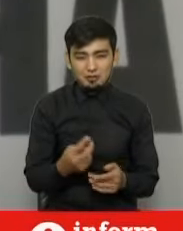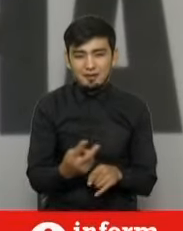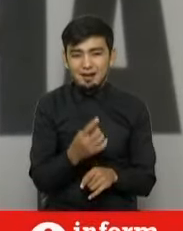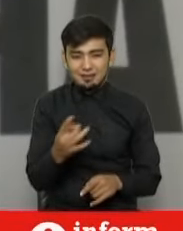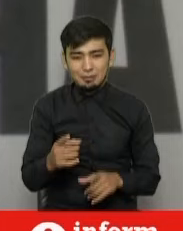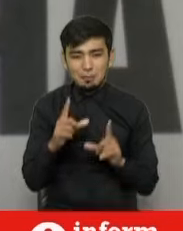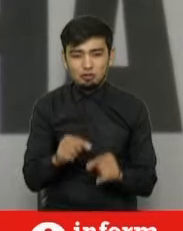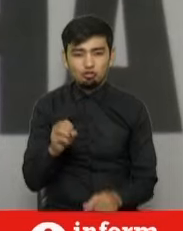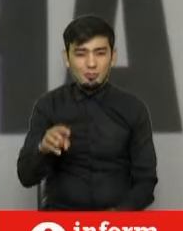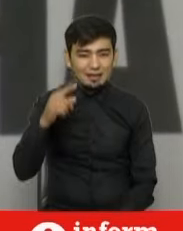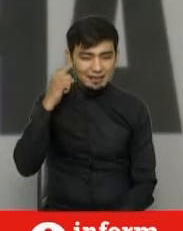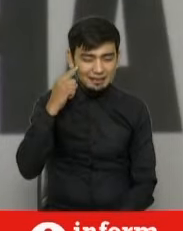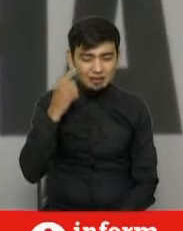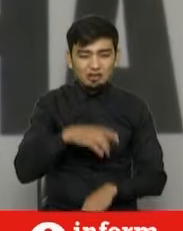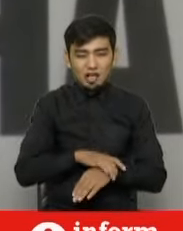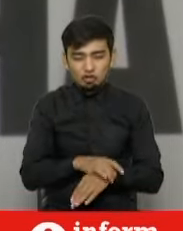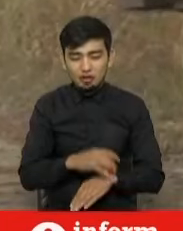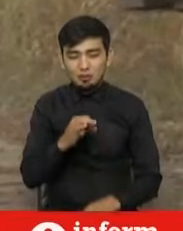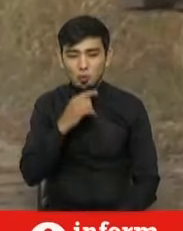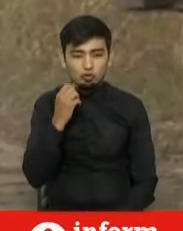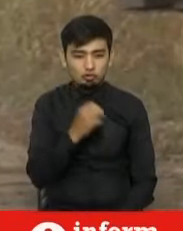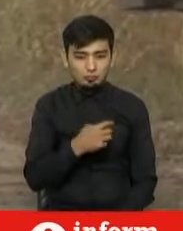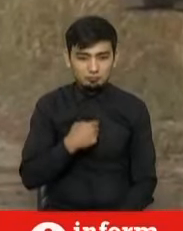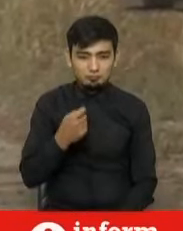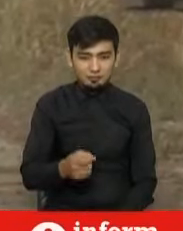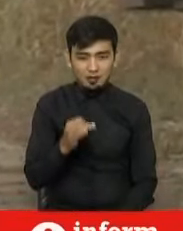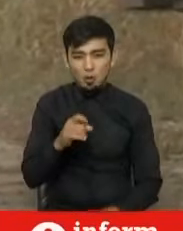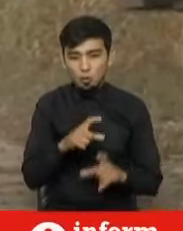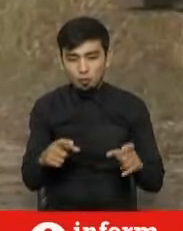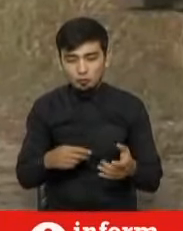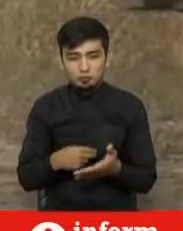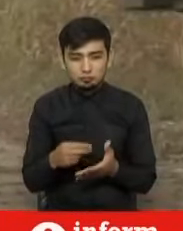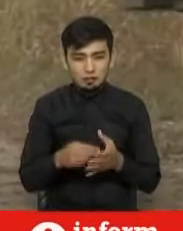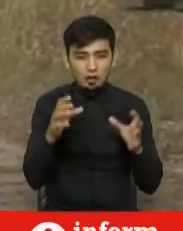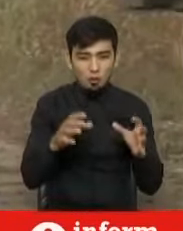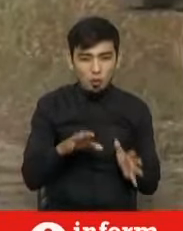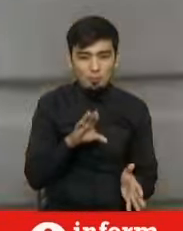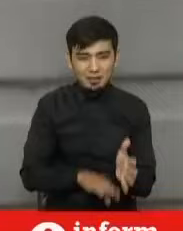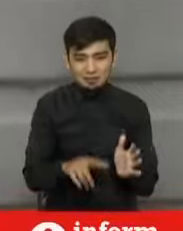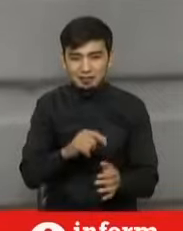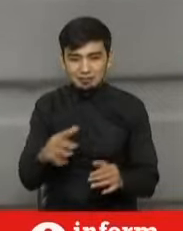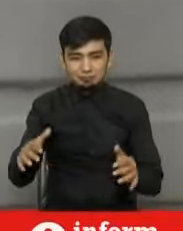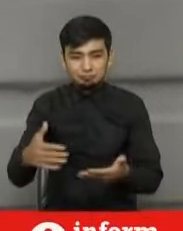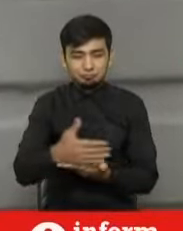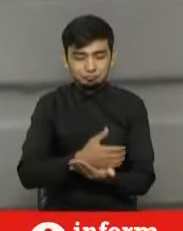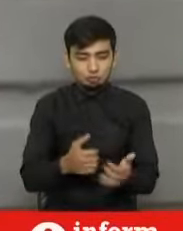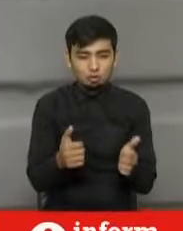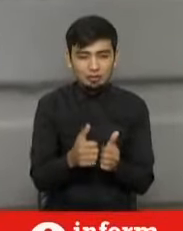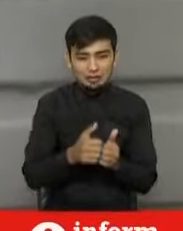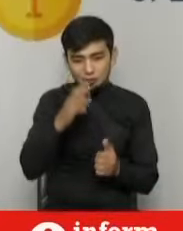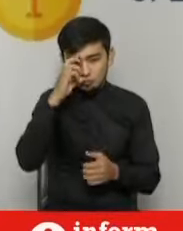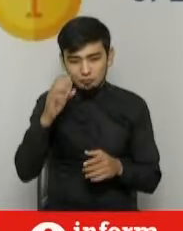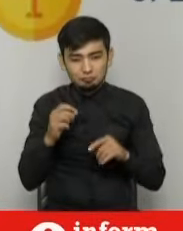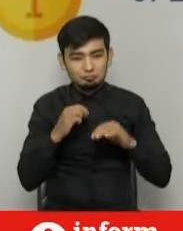Кыргызстане Таджикистане и России что побуждает недобросовестных граждан незаконно вывозить газ на продажу в соседние